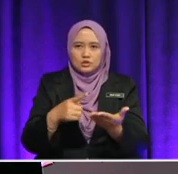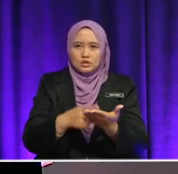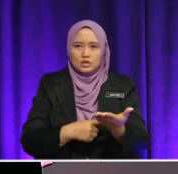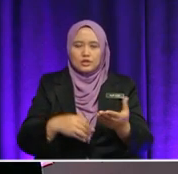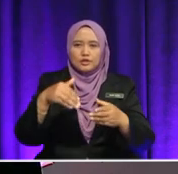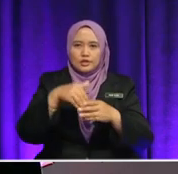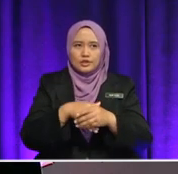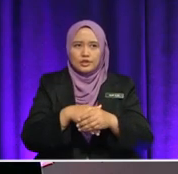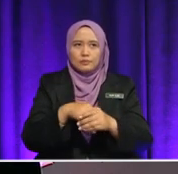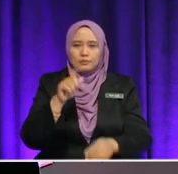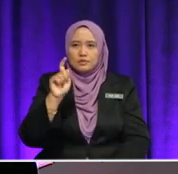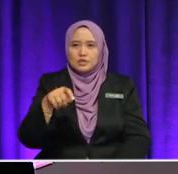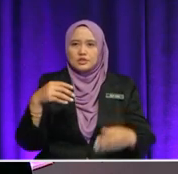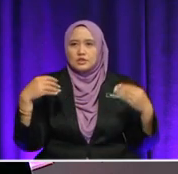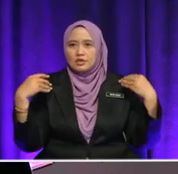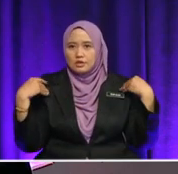melalui undang-undang